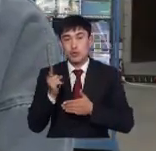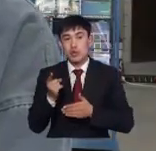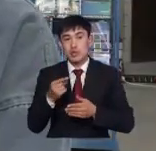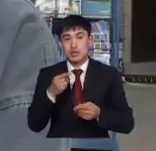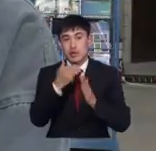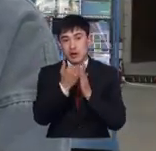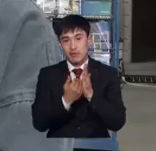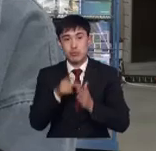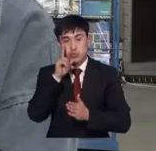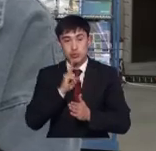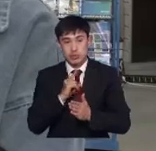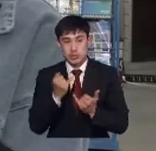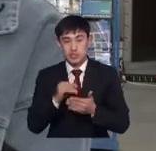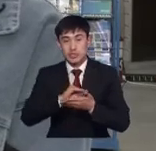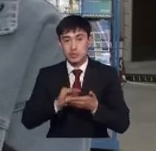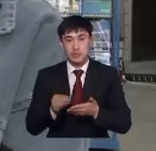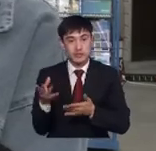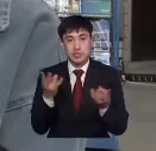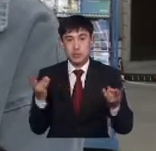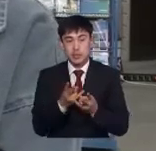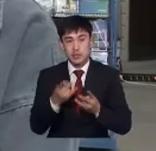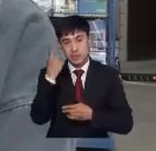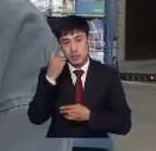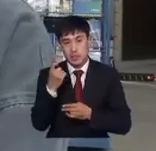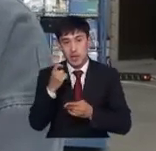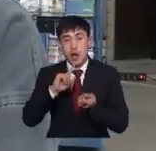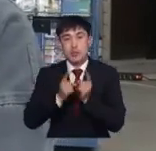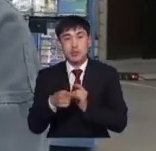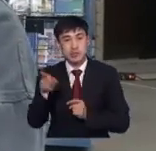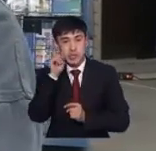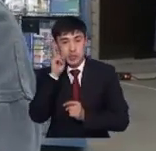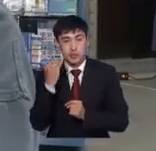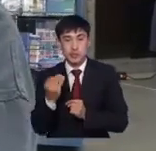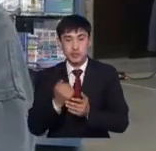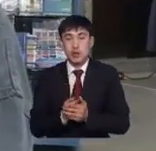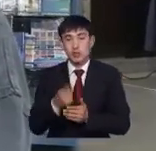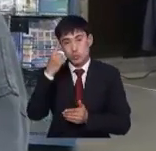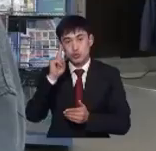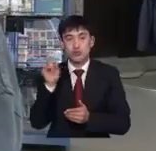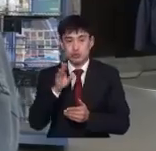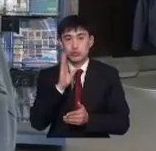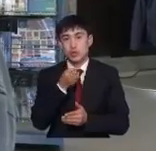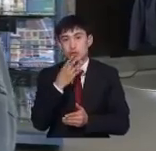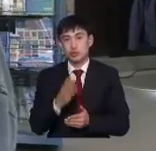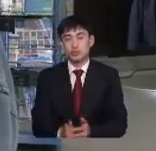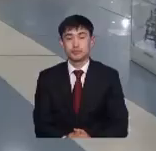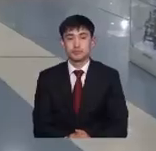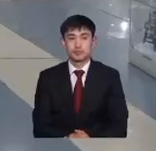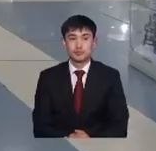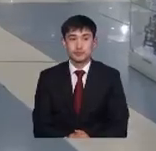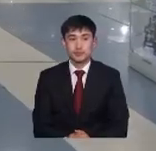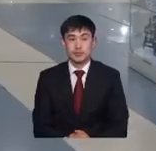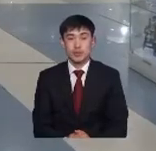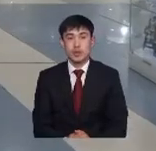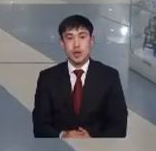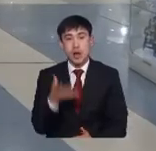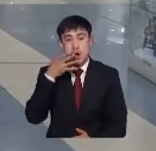график работы удобный сейчас записала все необходимые данные обменялись контактными номерами думаю что всё будет хорошо к